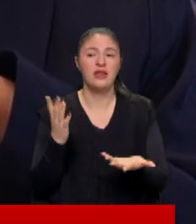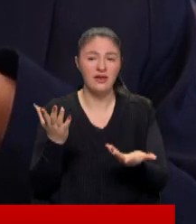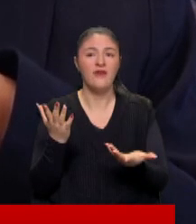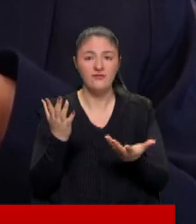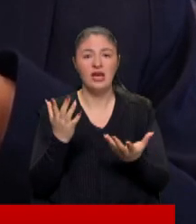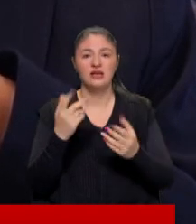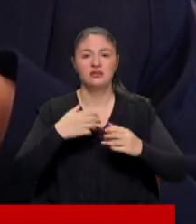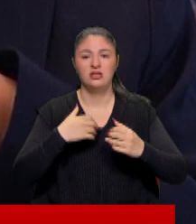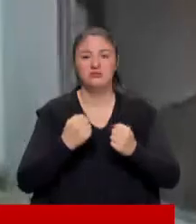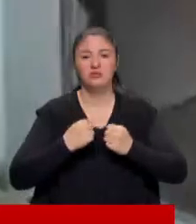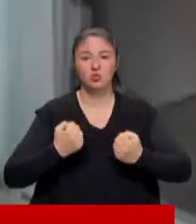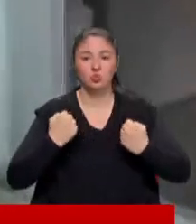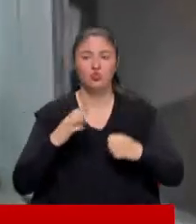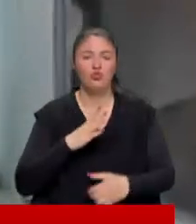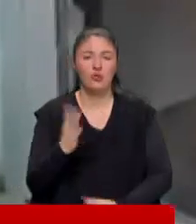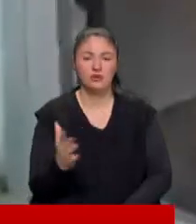ve kapasiteleri mevcut.